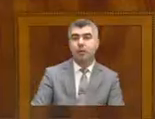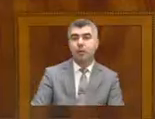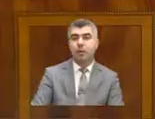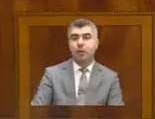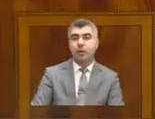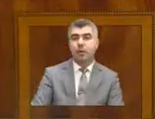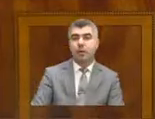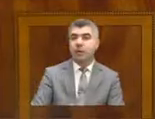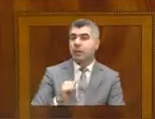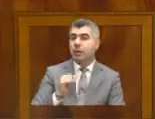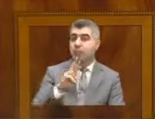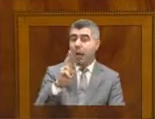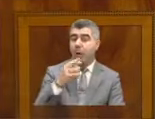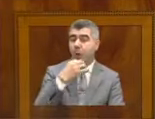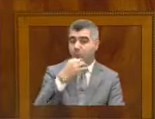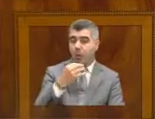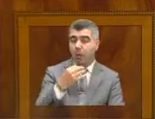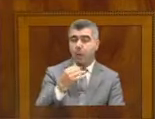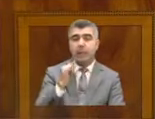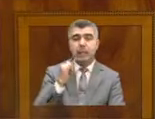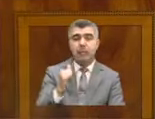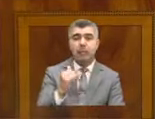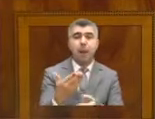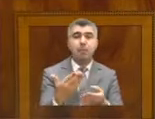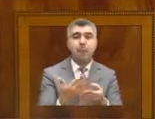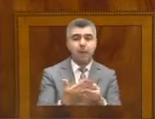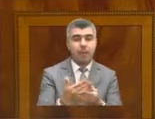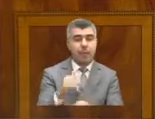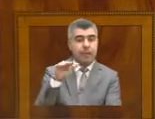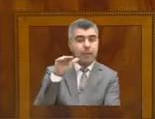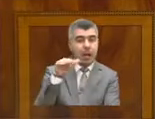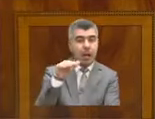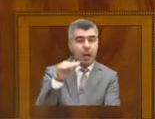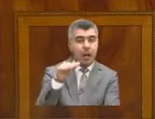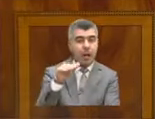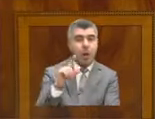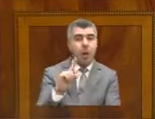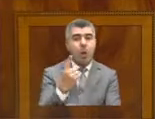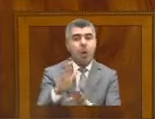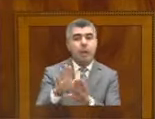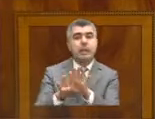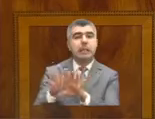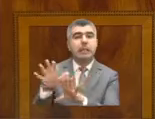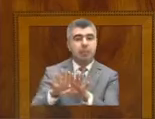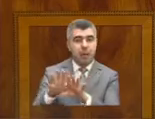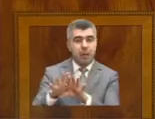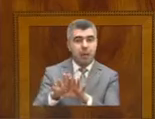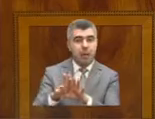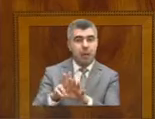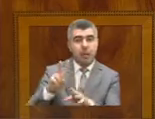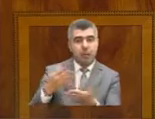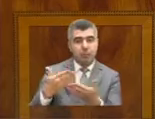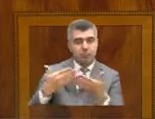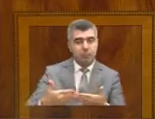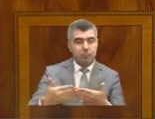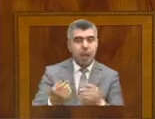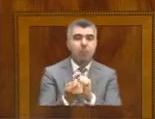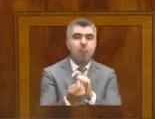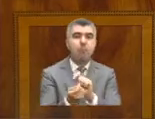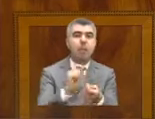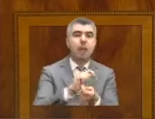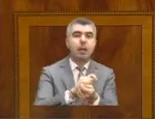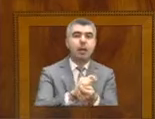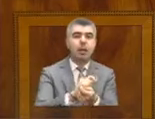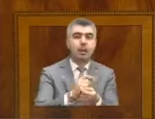أننا سنمر في قضية وحدتنا الترابية من مرحلة التدبير إلى مرحلة التغيير داخليا